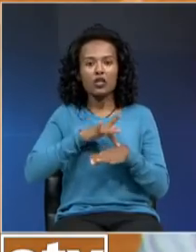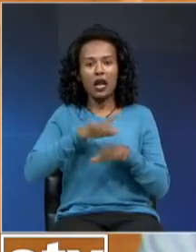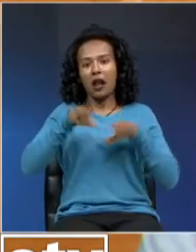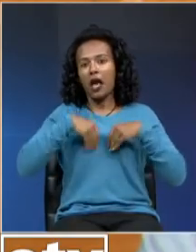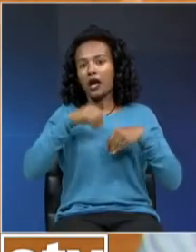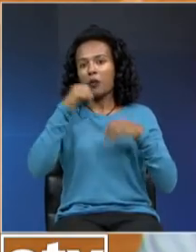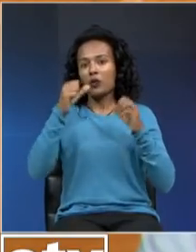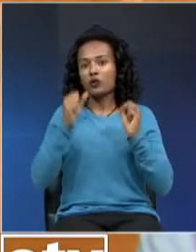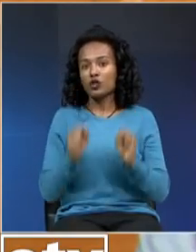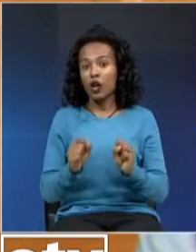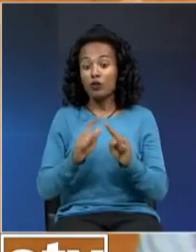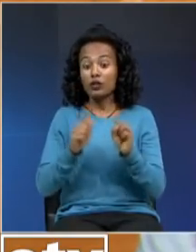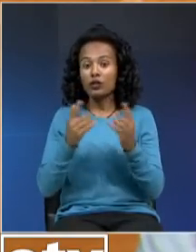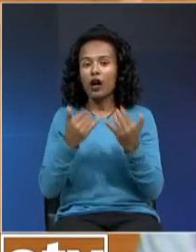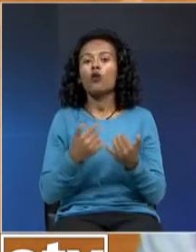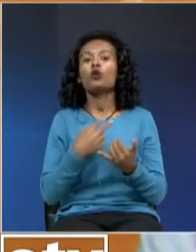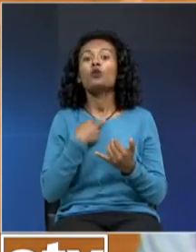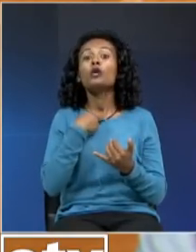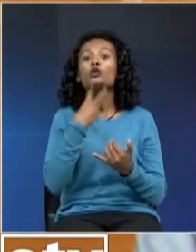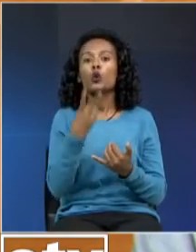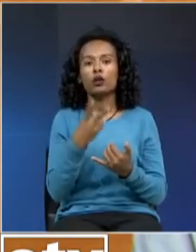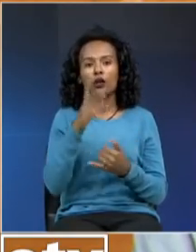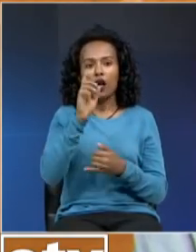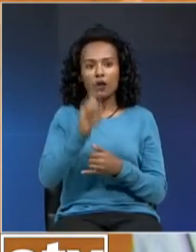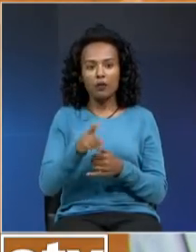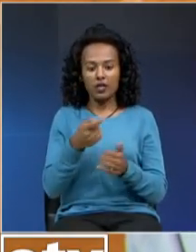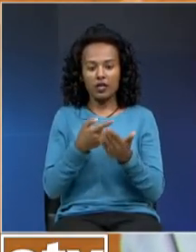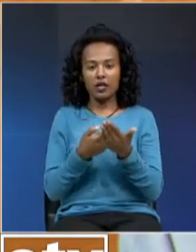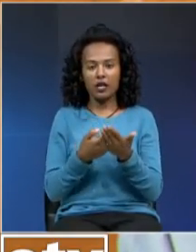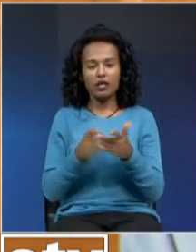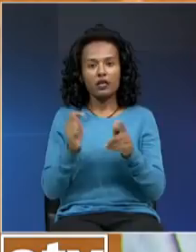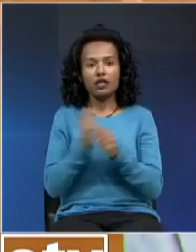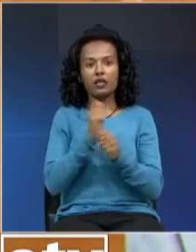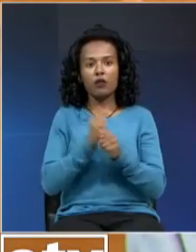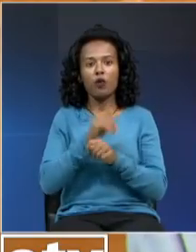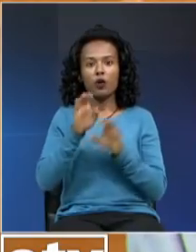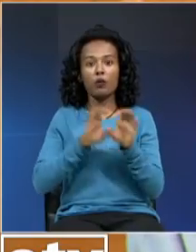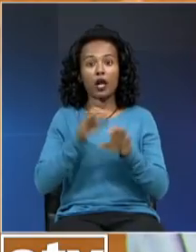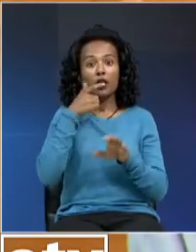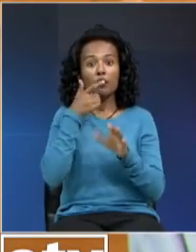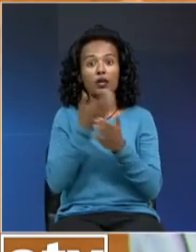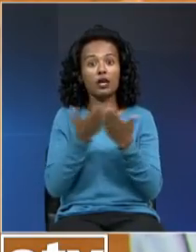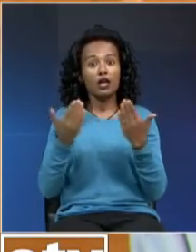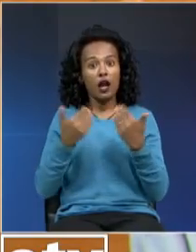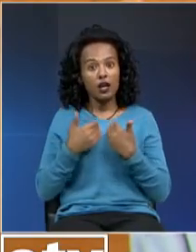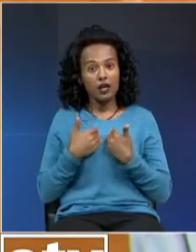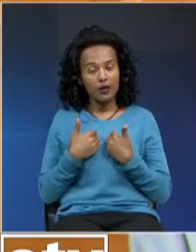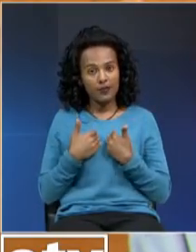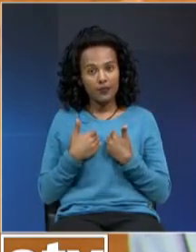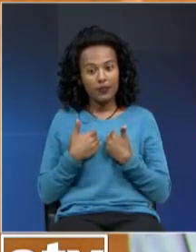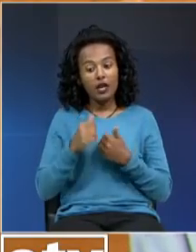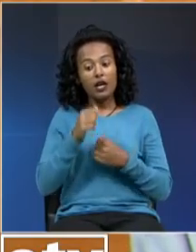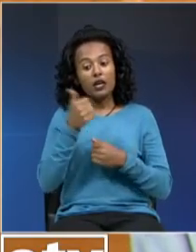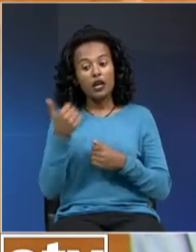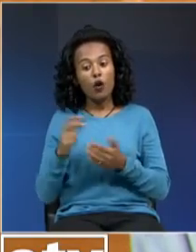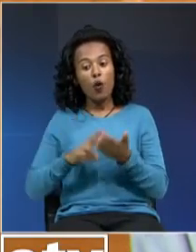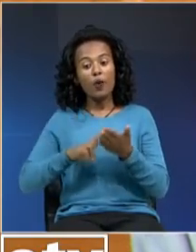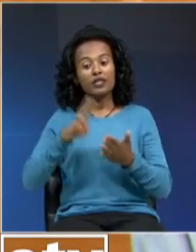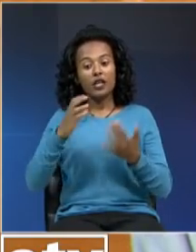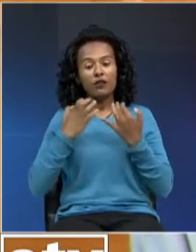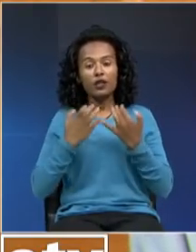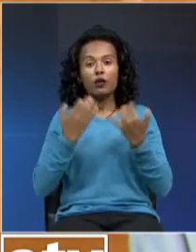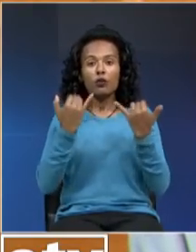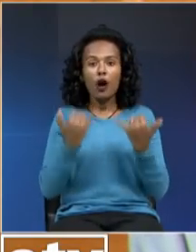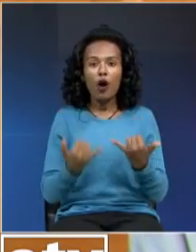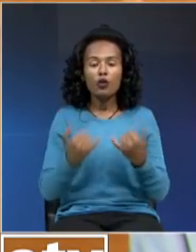ይችላሉ። ግን አሁን ነው መጮህ ያለብንና ይሄን ተግባራዊ ብናረግ የሚል ነገር አለኝ። ሌላው ላነሳ የፈለኩት